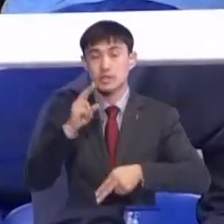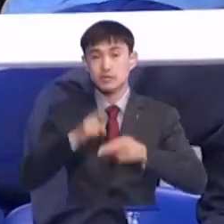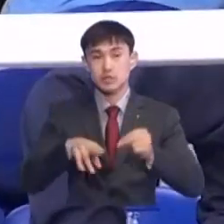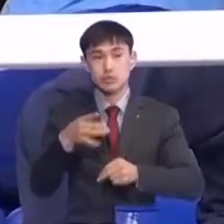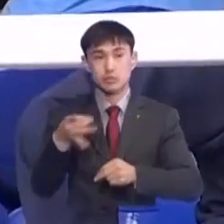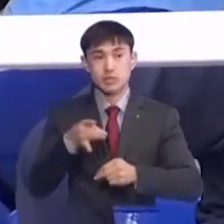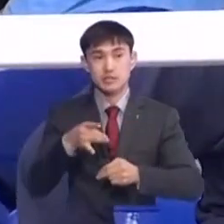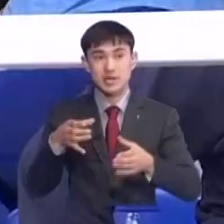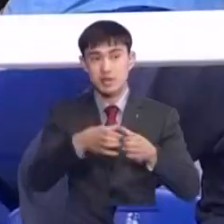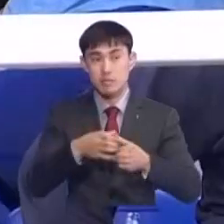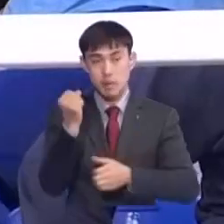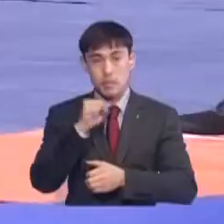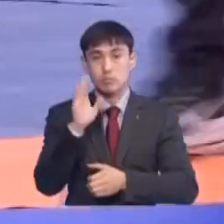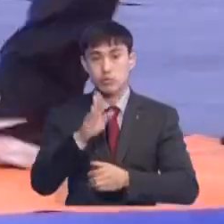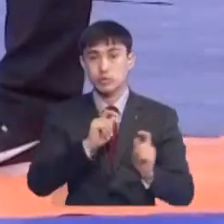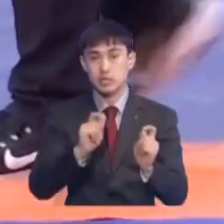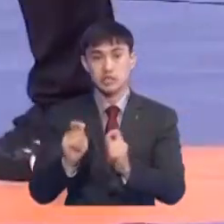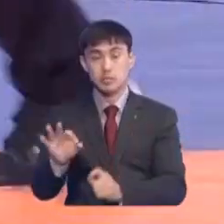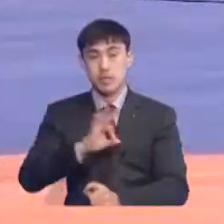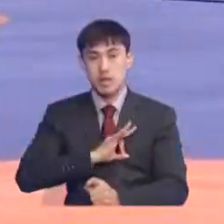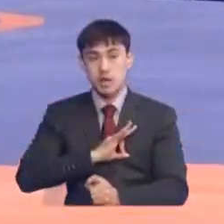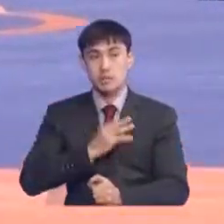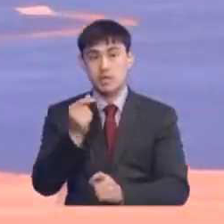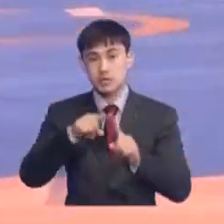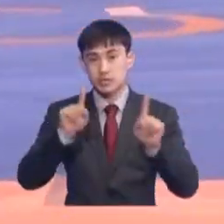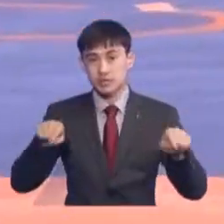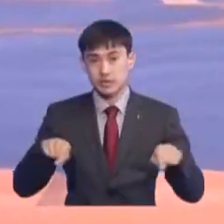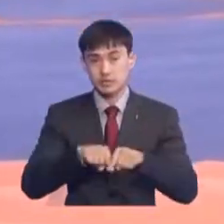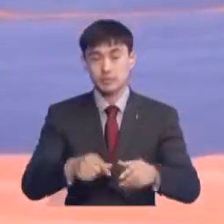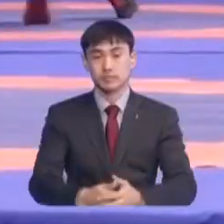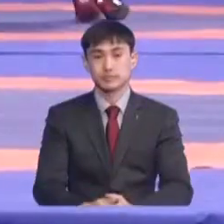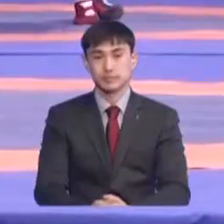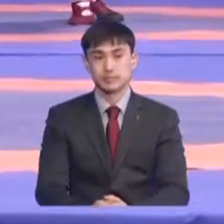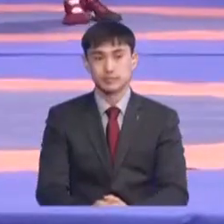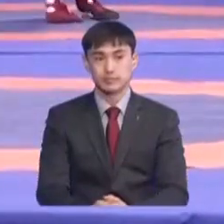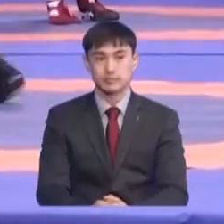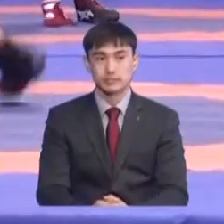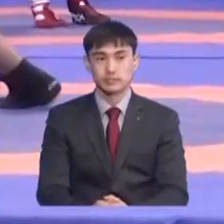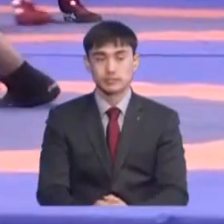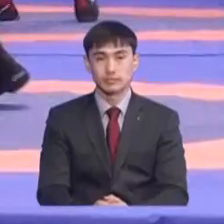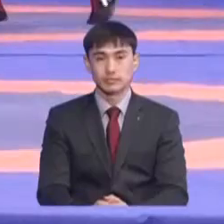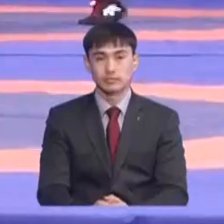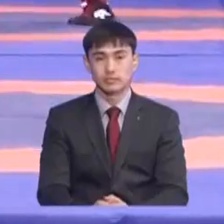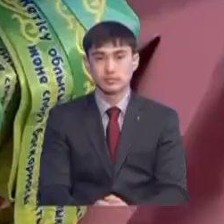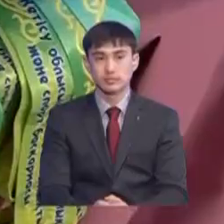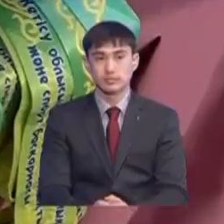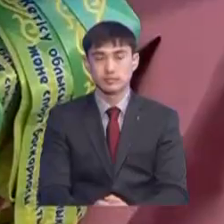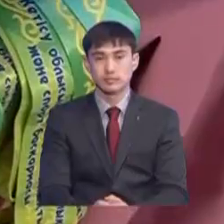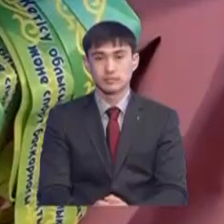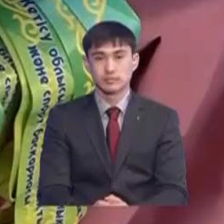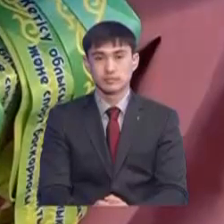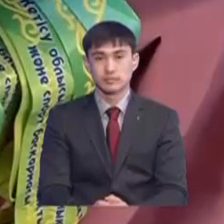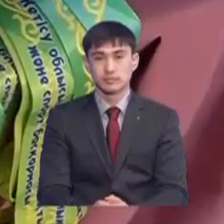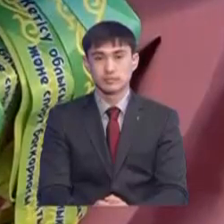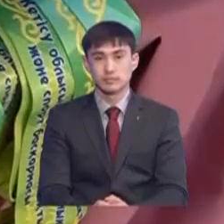республиканского победители будут награждены медалями и денежными сертификатами Карина закриева Ирнур миде Ержан дусе телеканал тсу